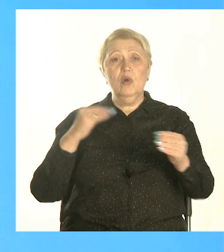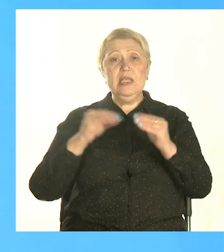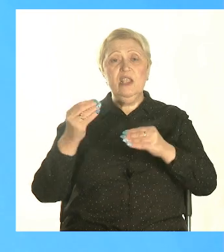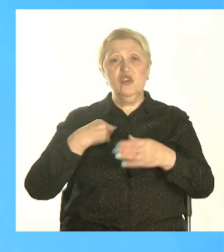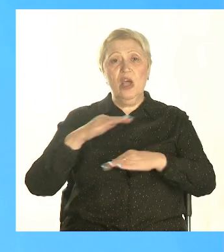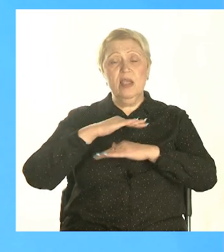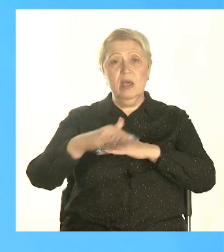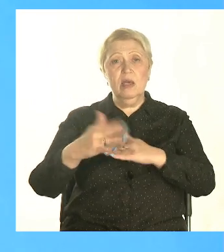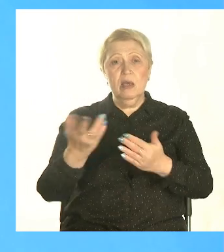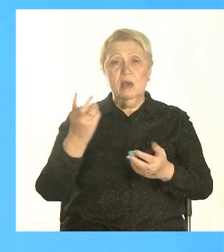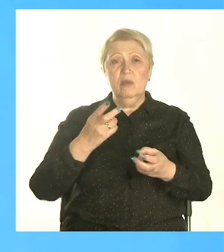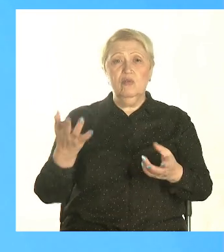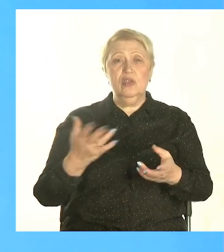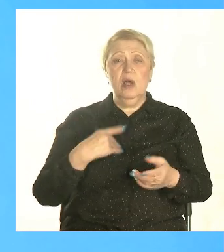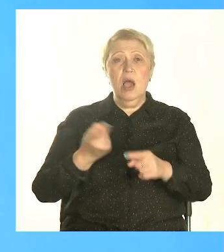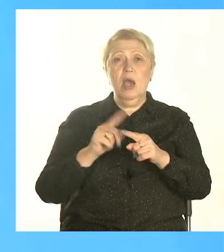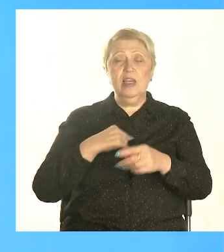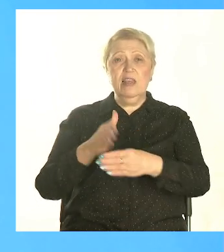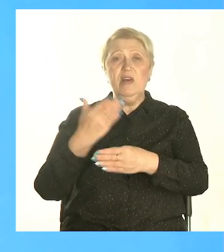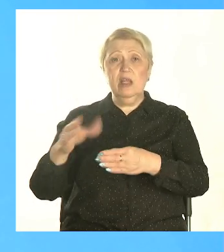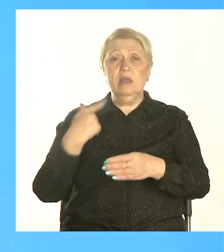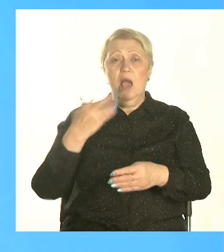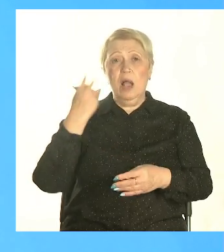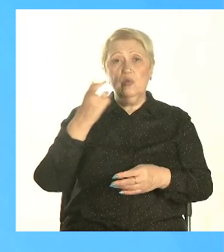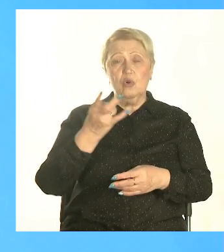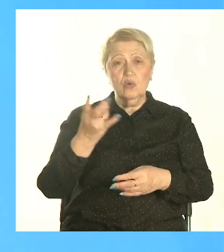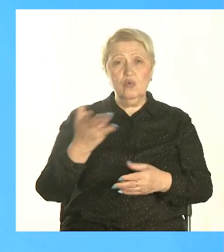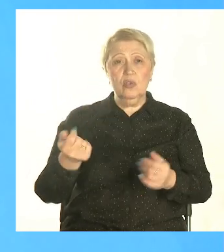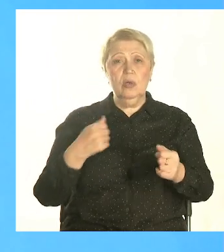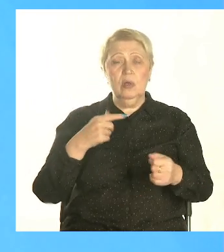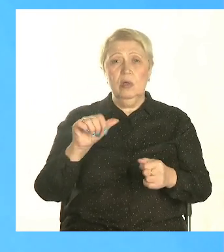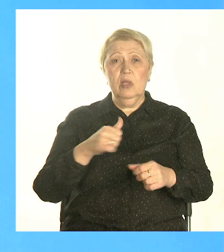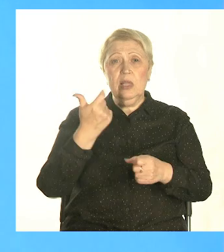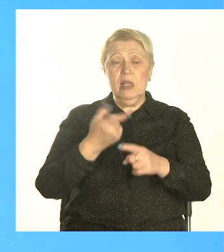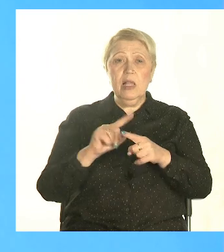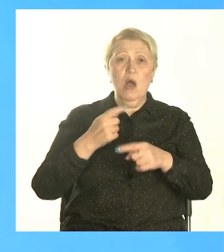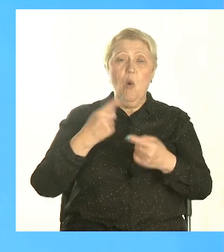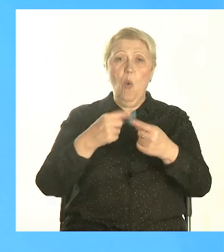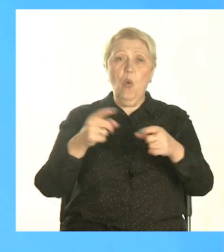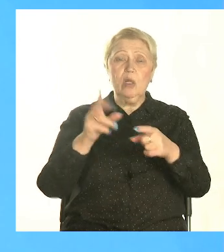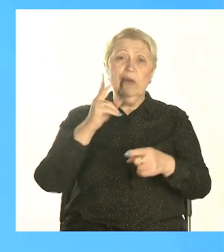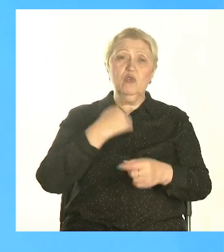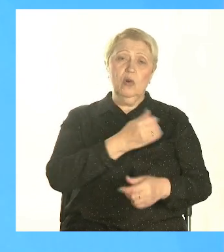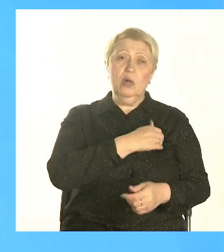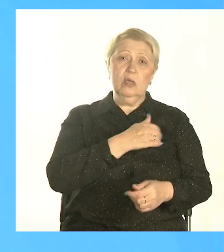Поэтому вариант, который приемлем и для органов местного самоуправления, для граждан, если они не желают